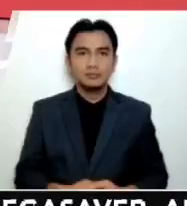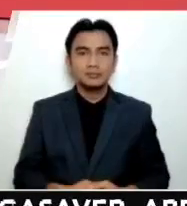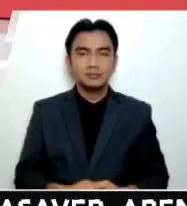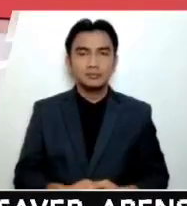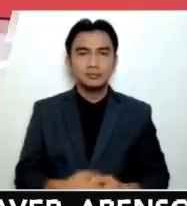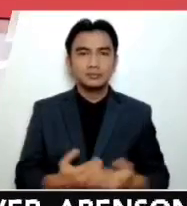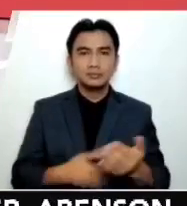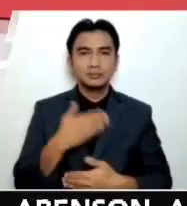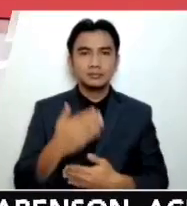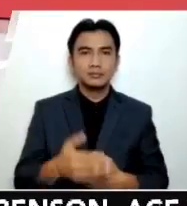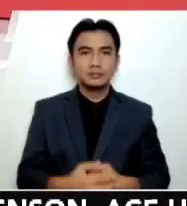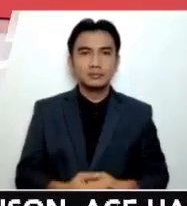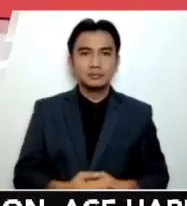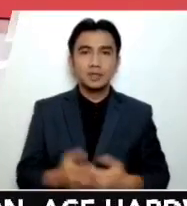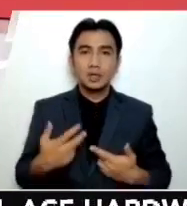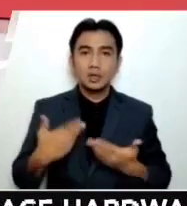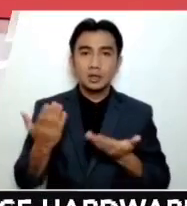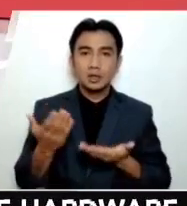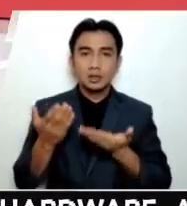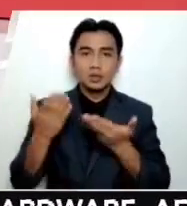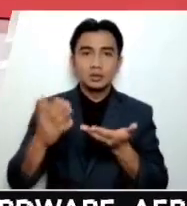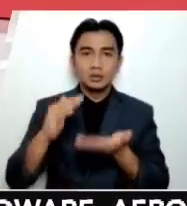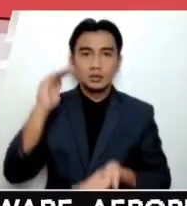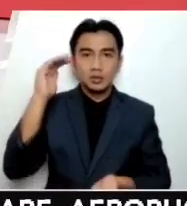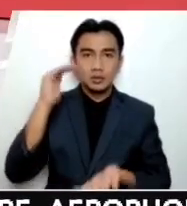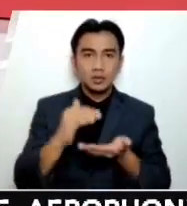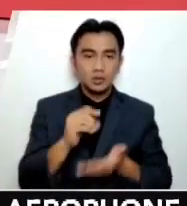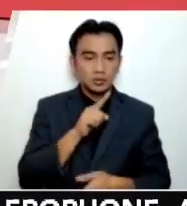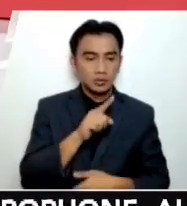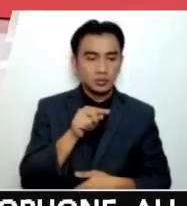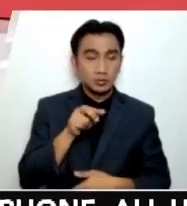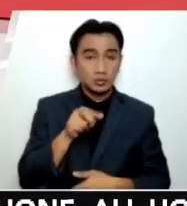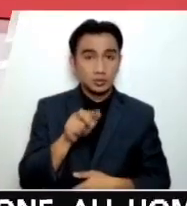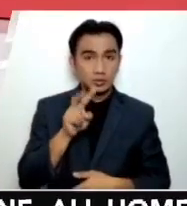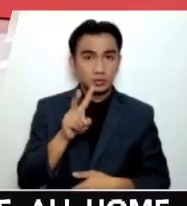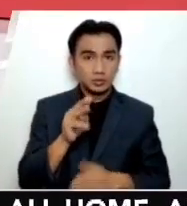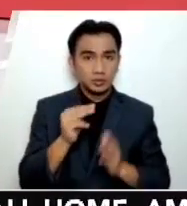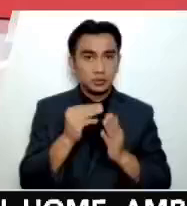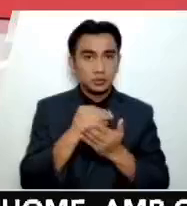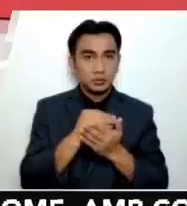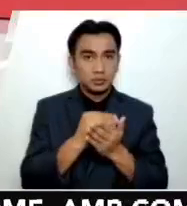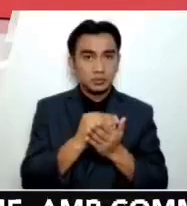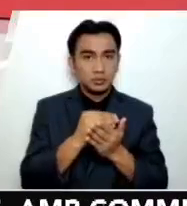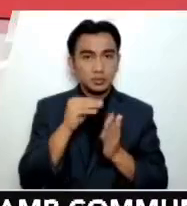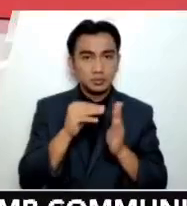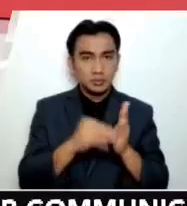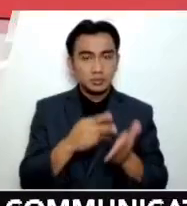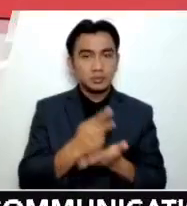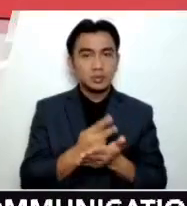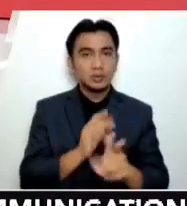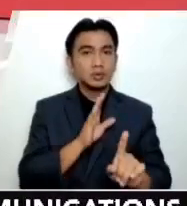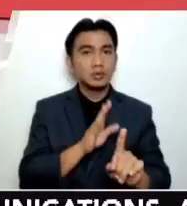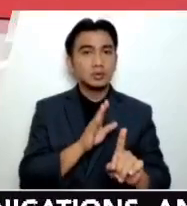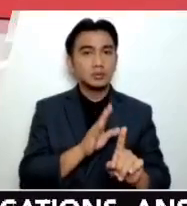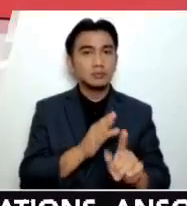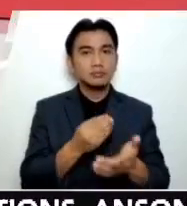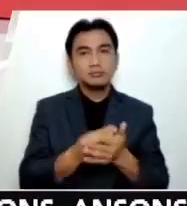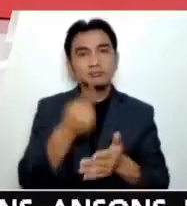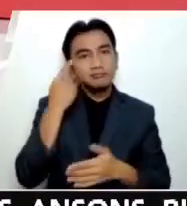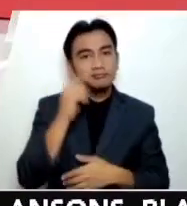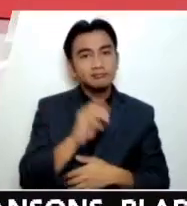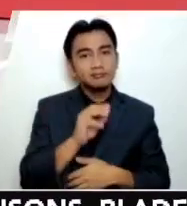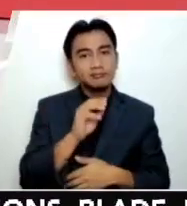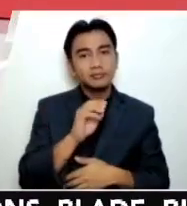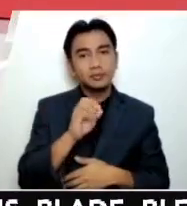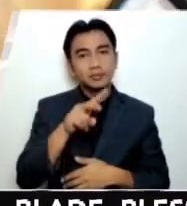inirekomendang bawasan ng mahigit 1.2 billion pesos ang budget ng Office of the Vice President para sa susunod